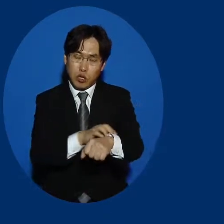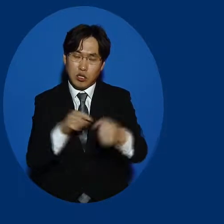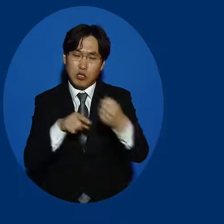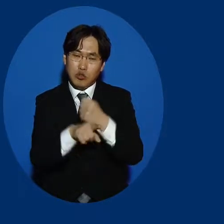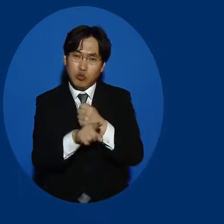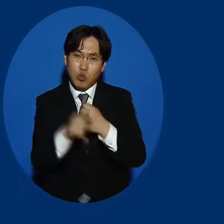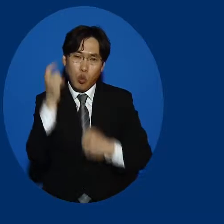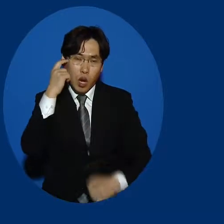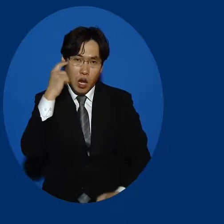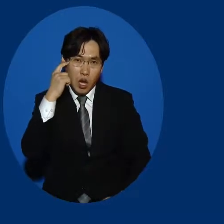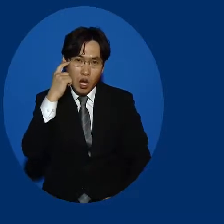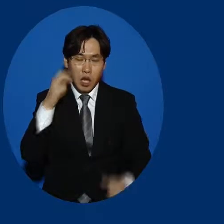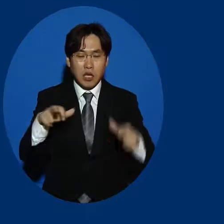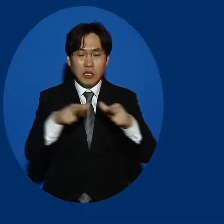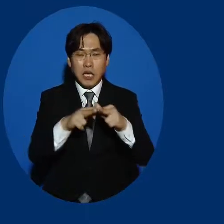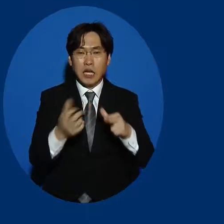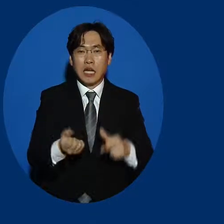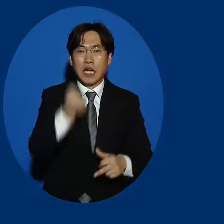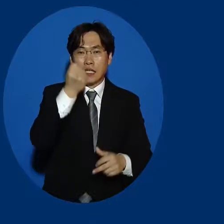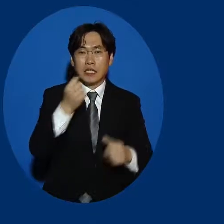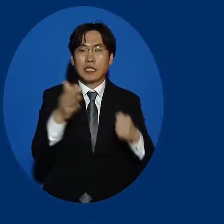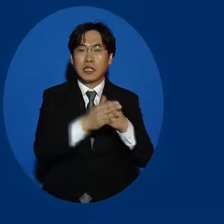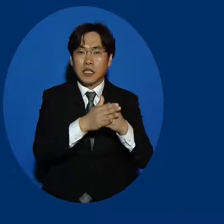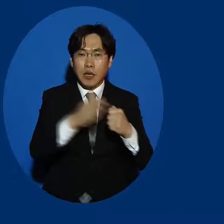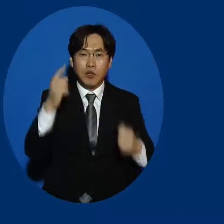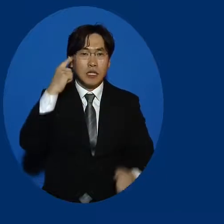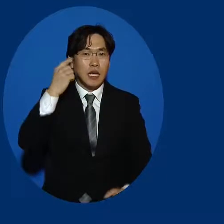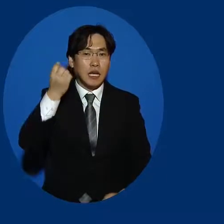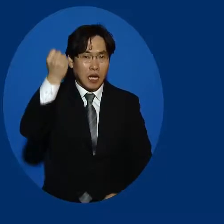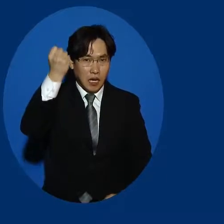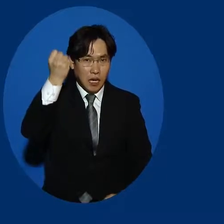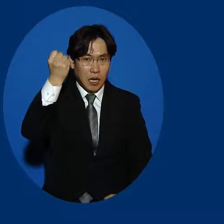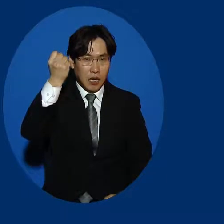이유가 장애가 있기 때문이라고 생각해 왔습니다.